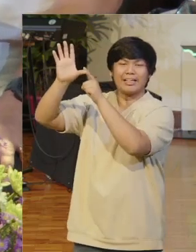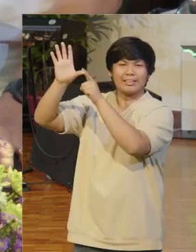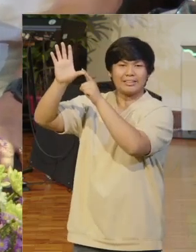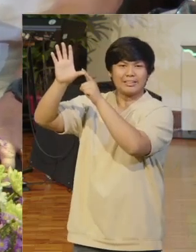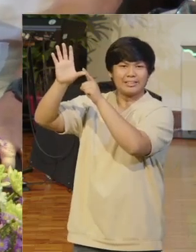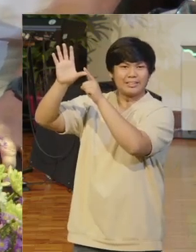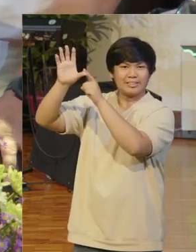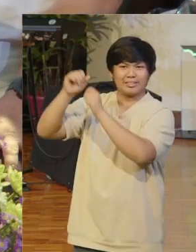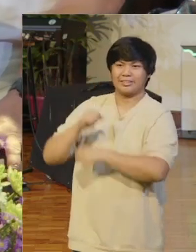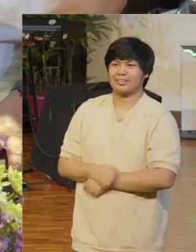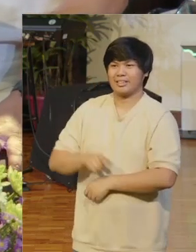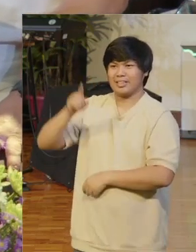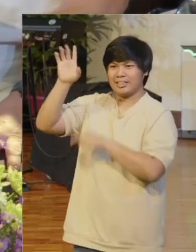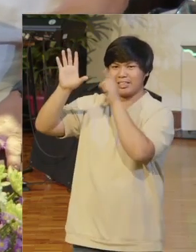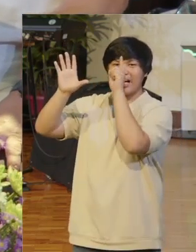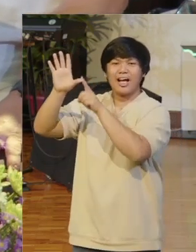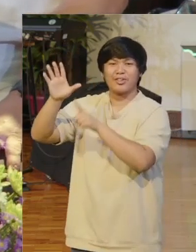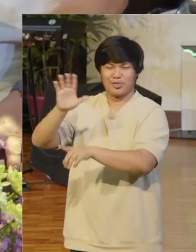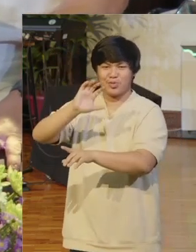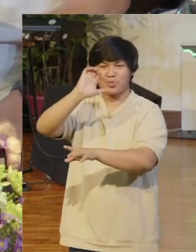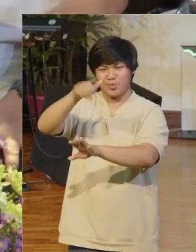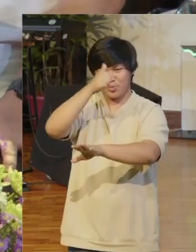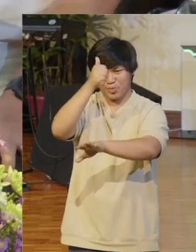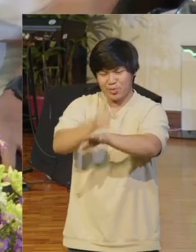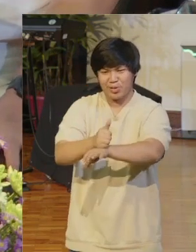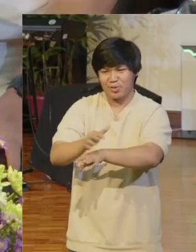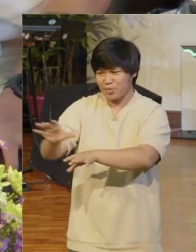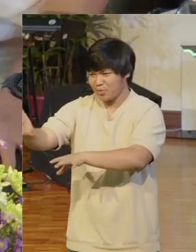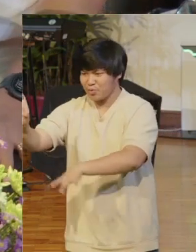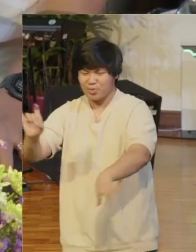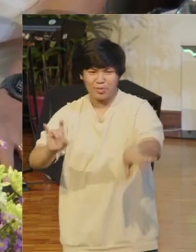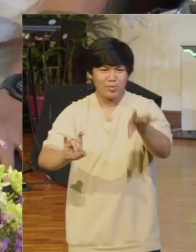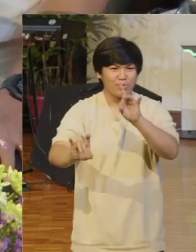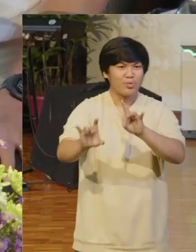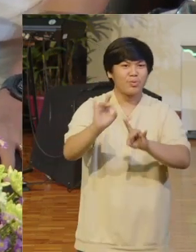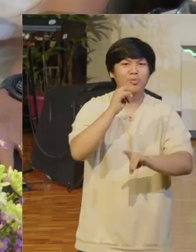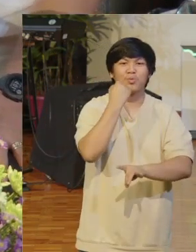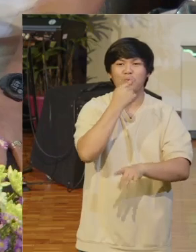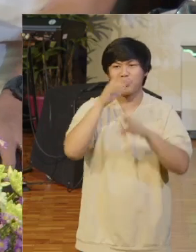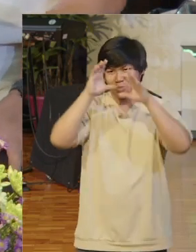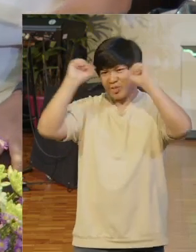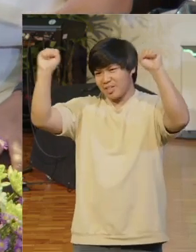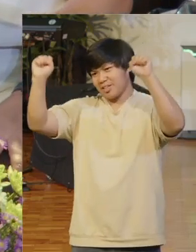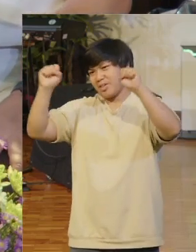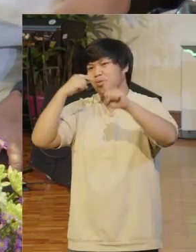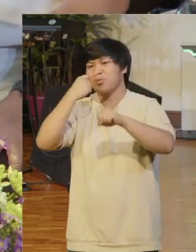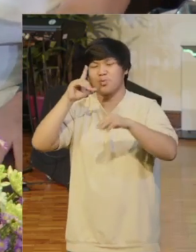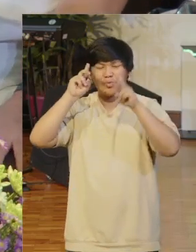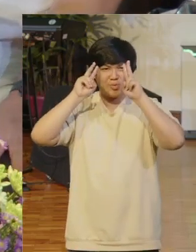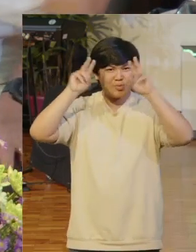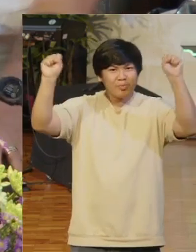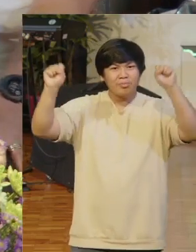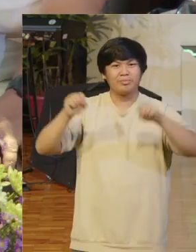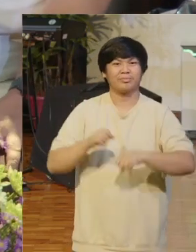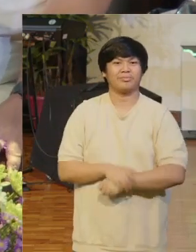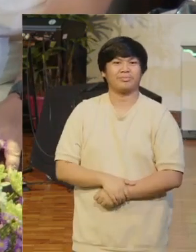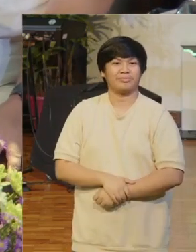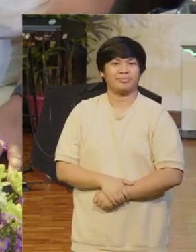He? Ang Diyos. He removes kings. Siya ang nagtanggal kay